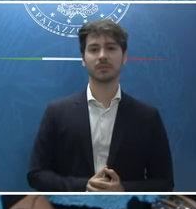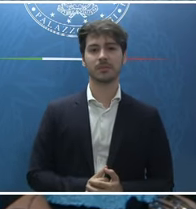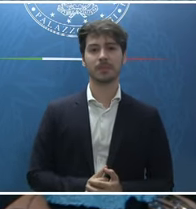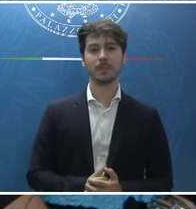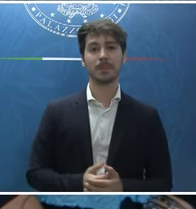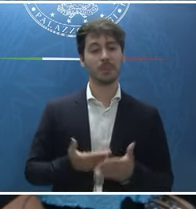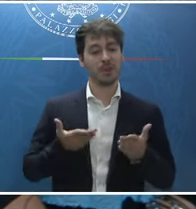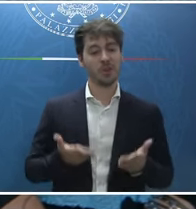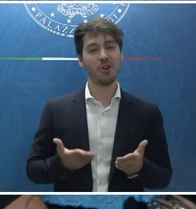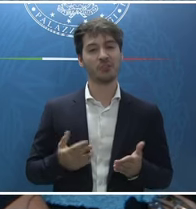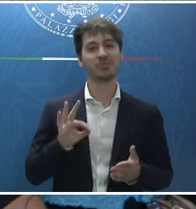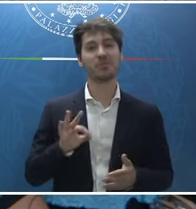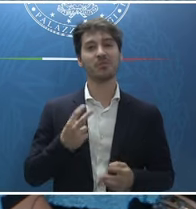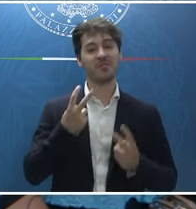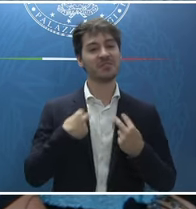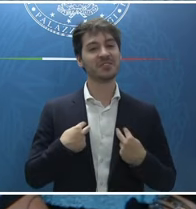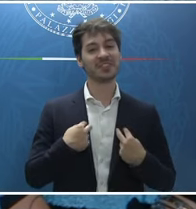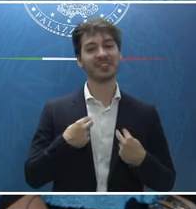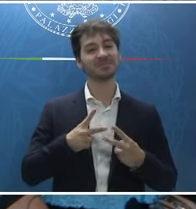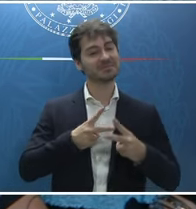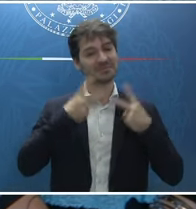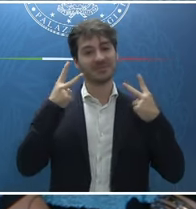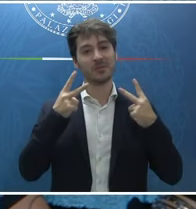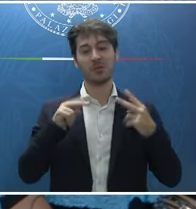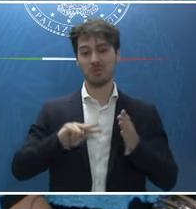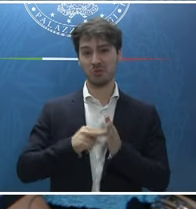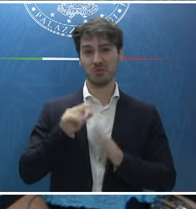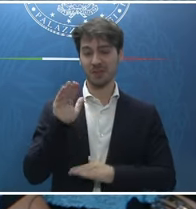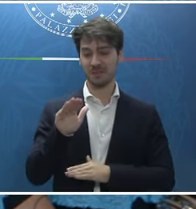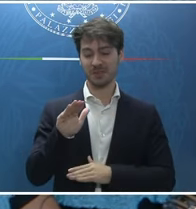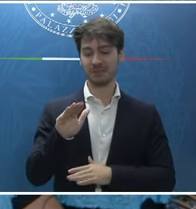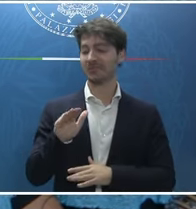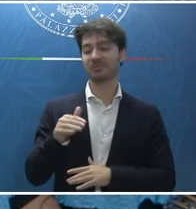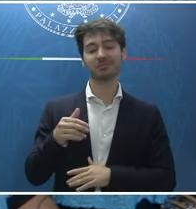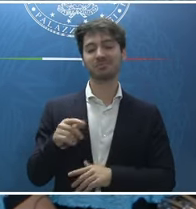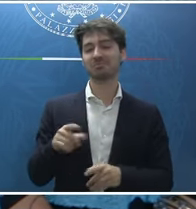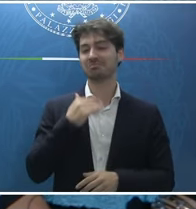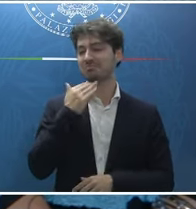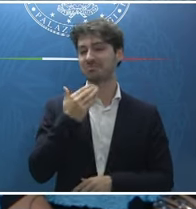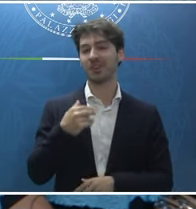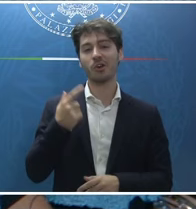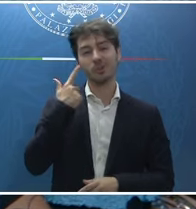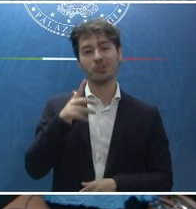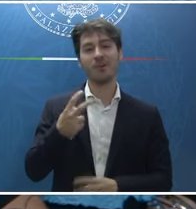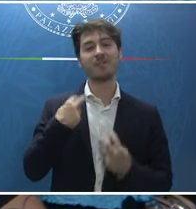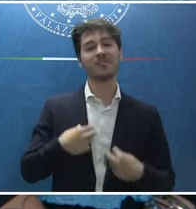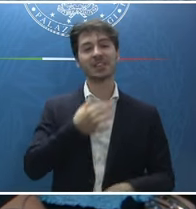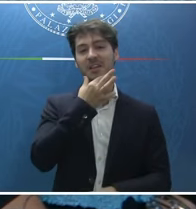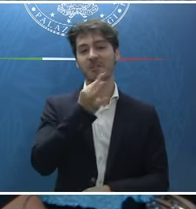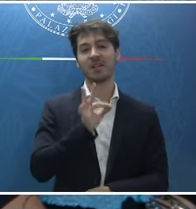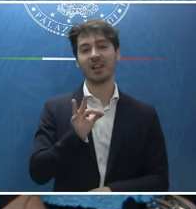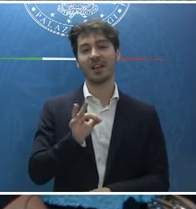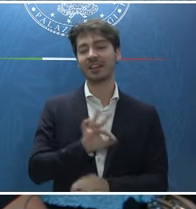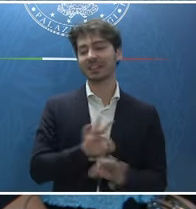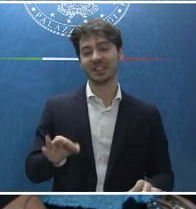Per quest'oggi sorrido alla vita e ai problemi di ogni giorno. Nonostante tutto, so quanto sia bella la vita libera da